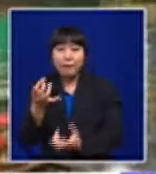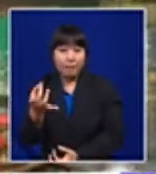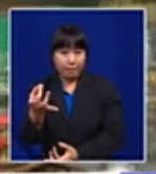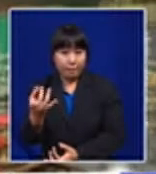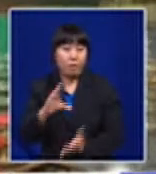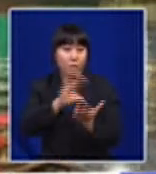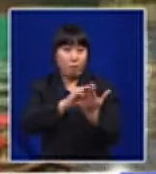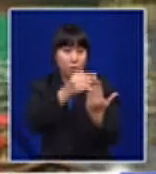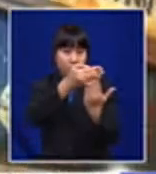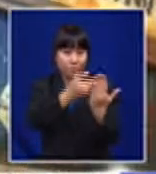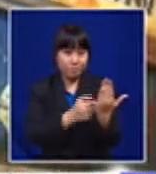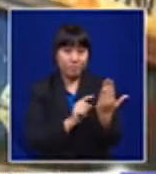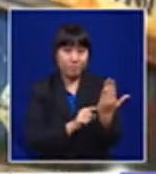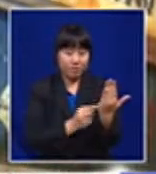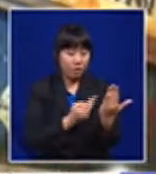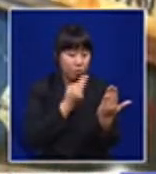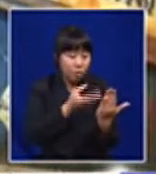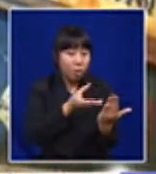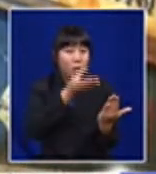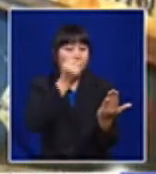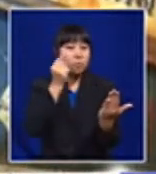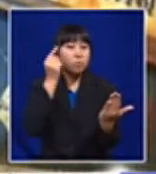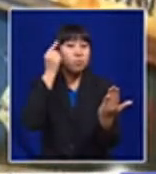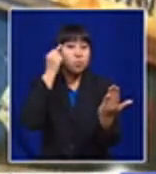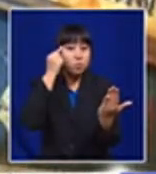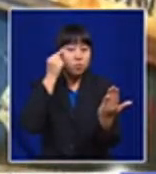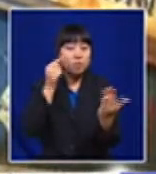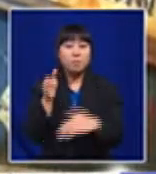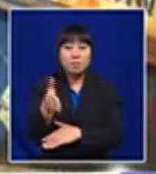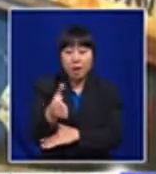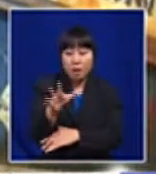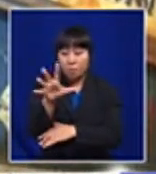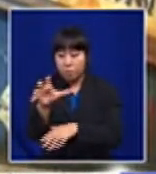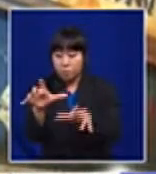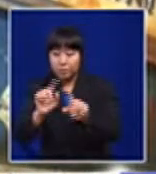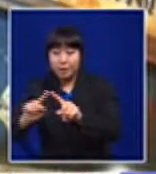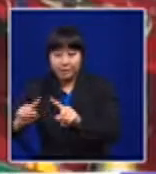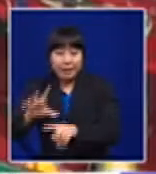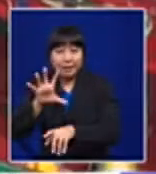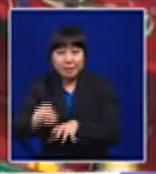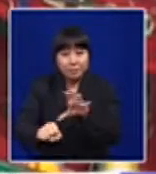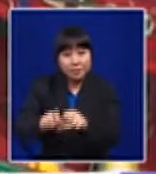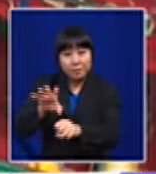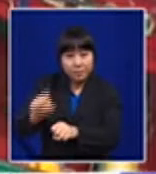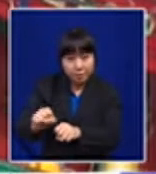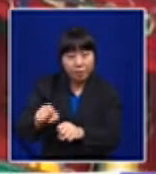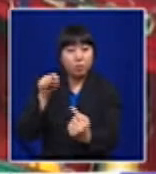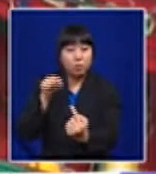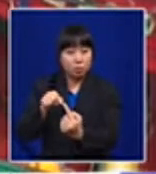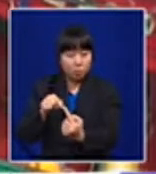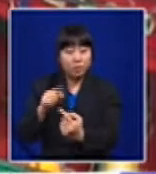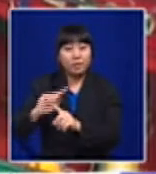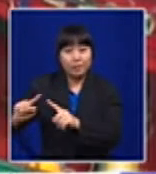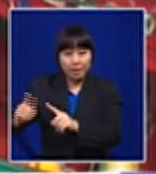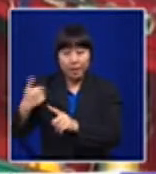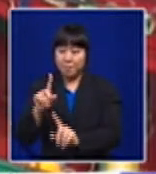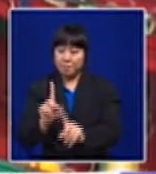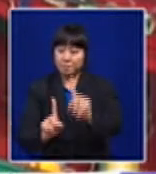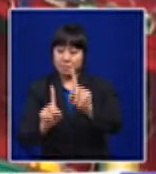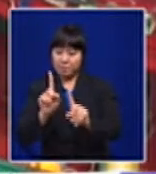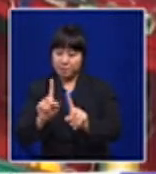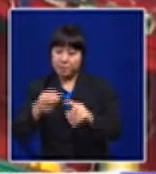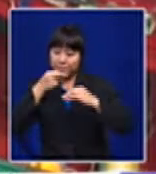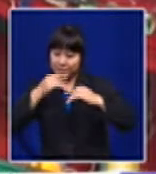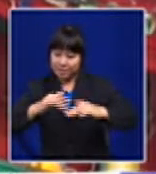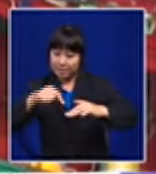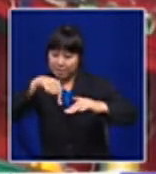ะทำให้สามารถทราบถึงอัตราการจับสัตว์น้ำการลงแรงต่อหน่วยการประมงและการประเมินทรัพยากร